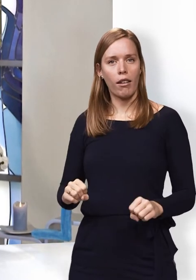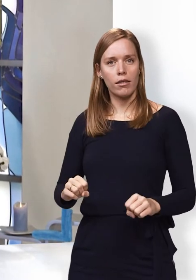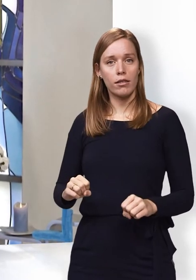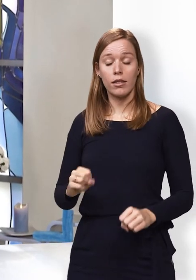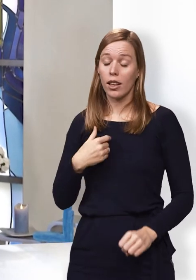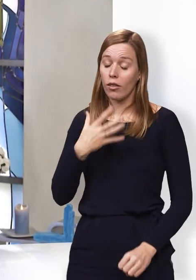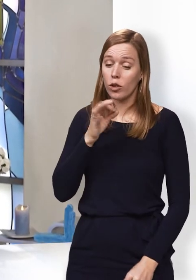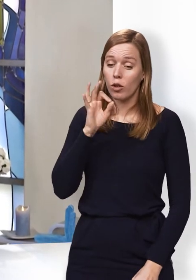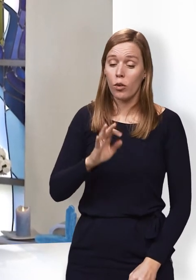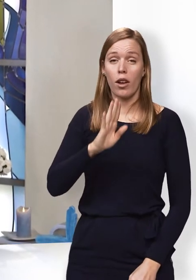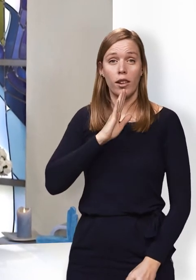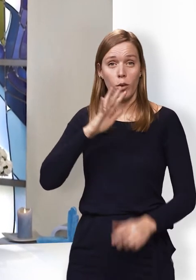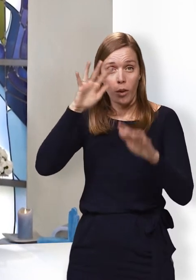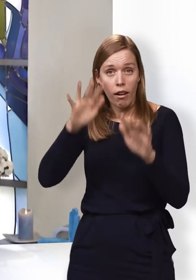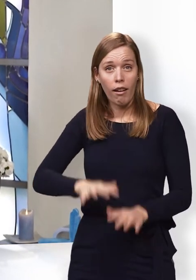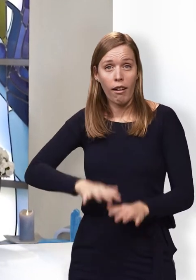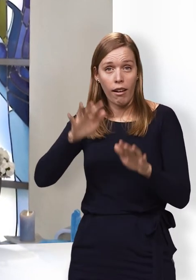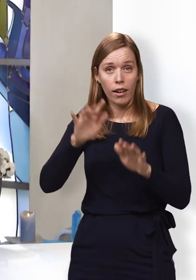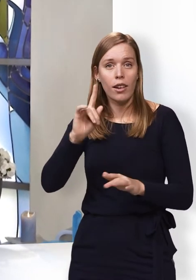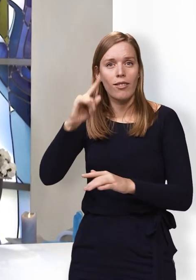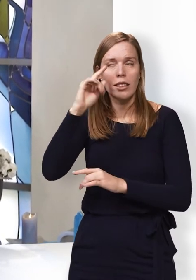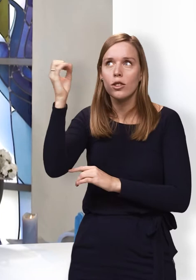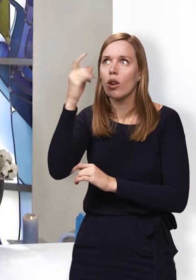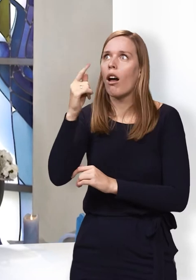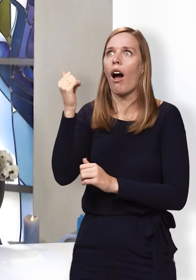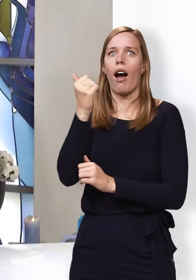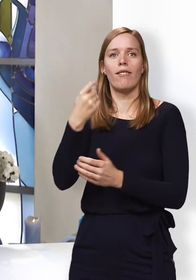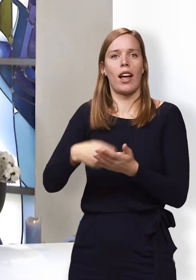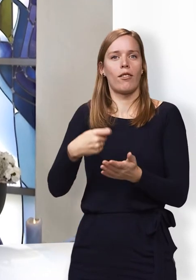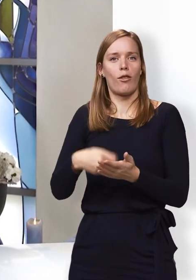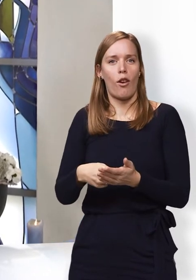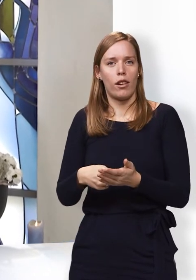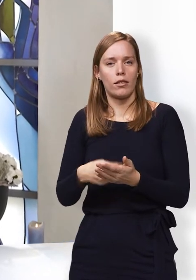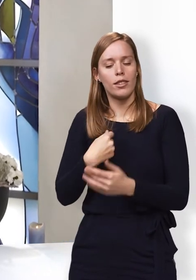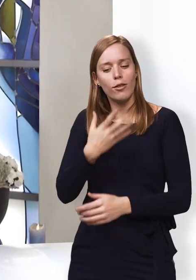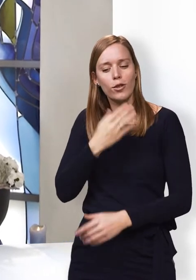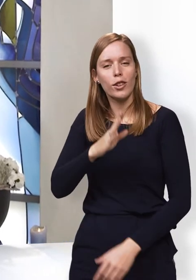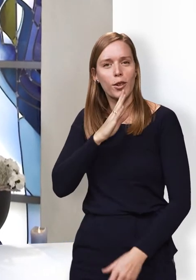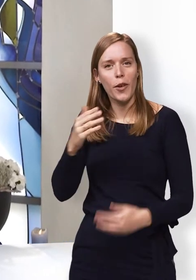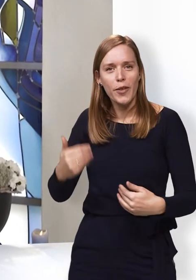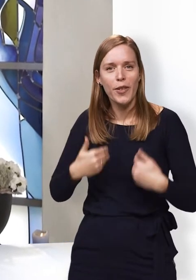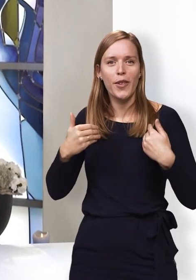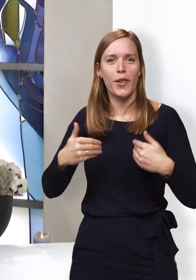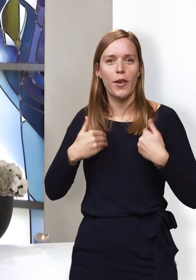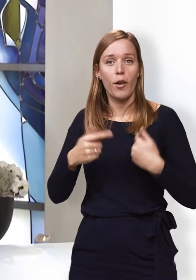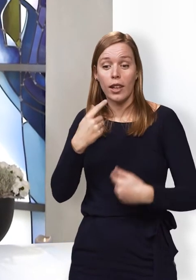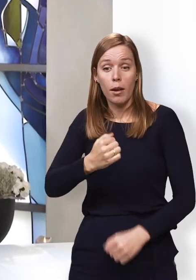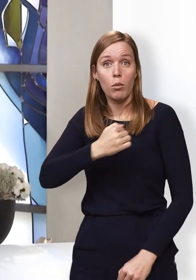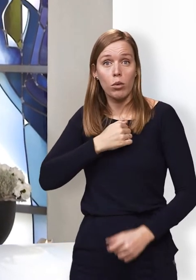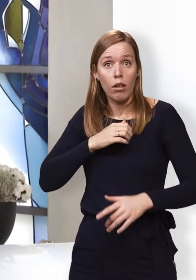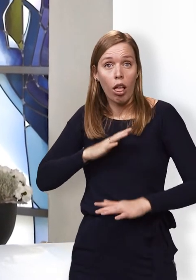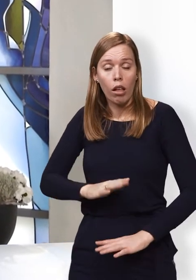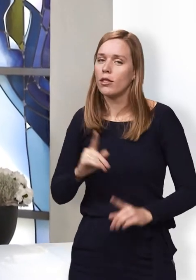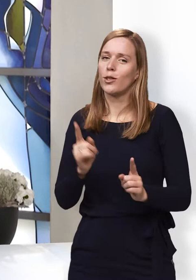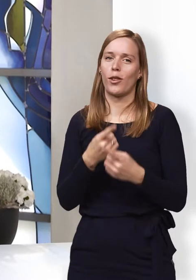genug Regen, damit du die Sonne mehr zu schätzen weißt. Ich wünsche dir genug Fröhlichkeit, damit du den Mut nicht sinken